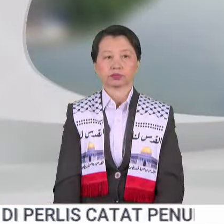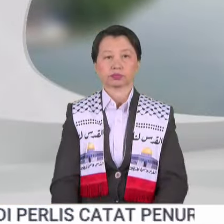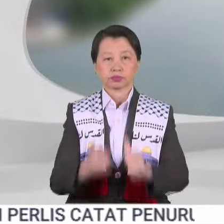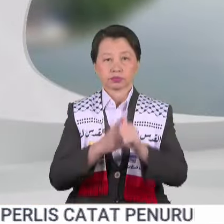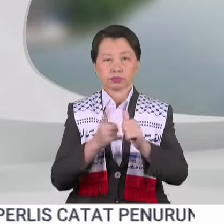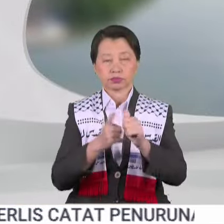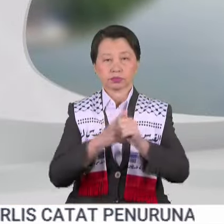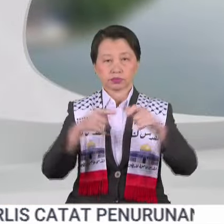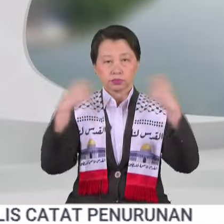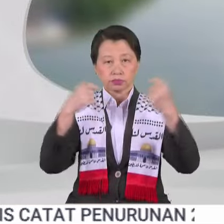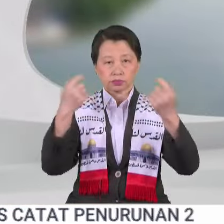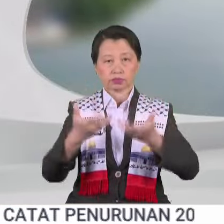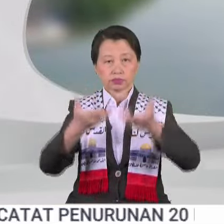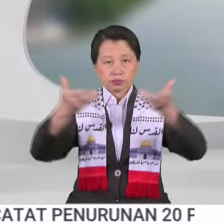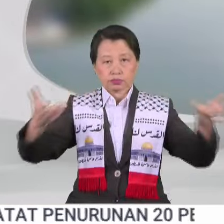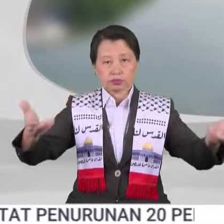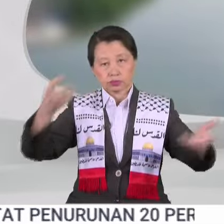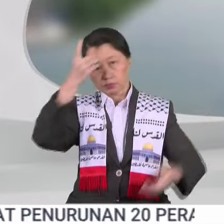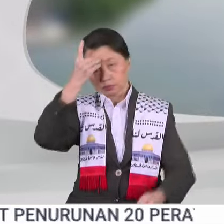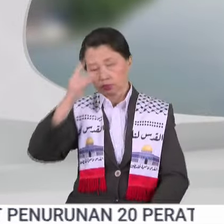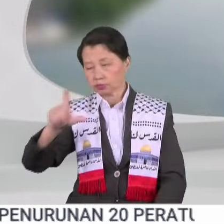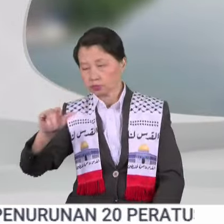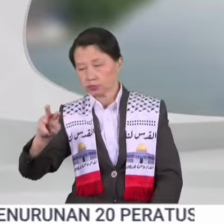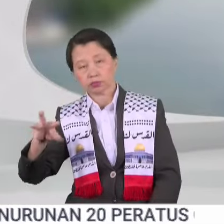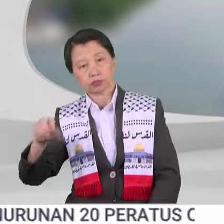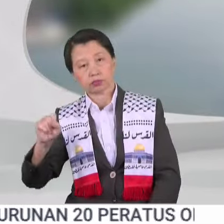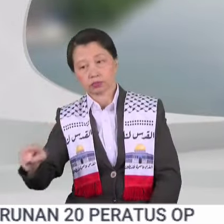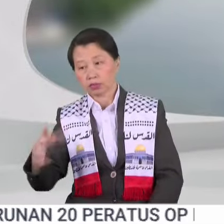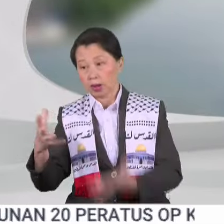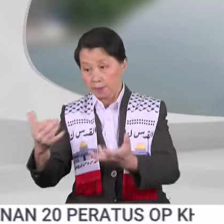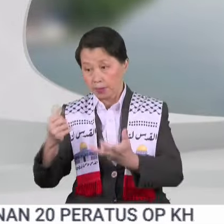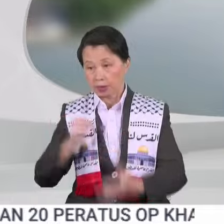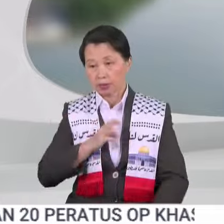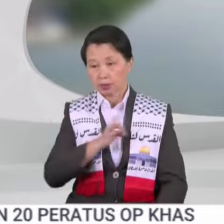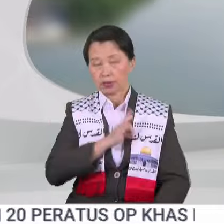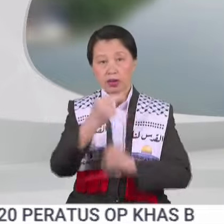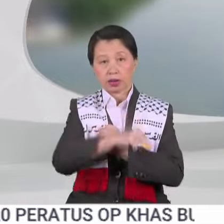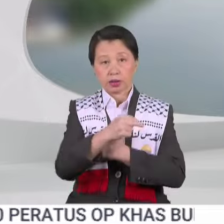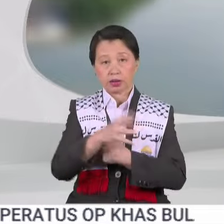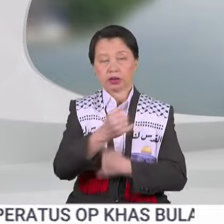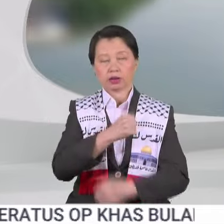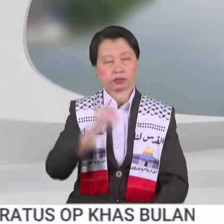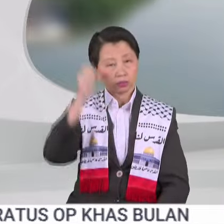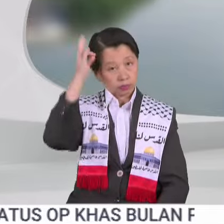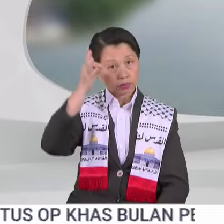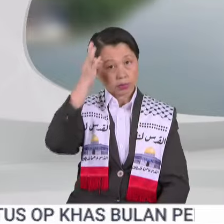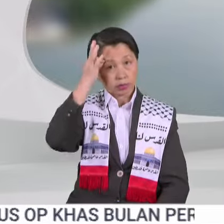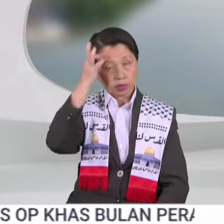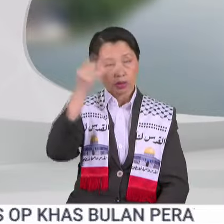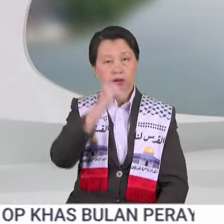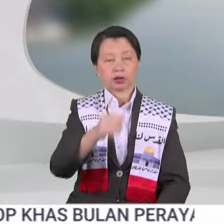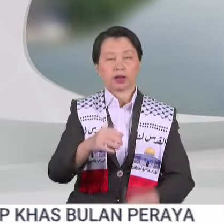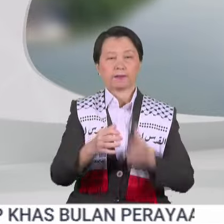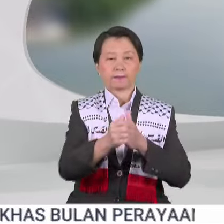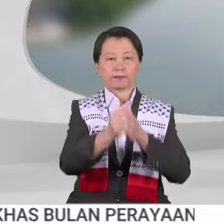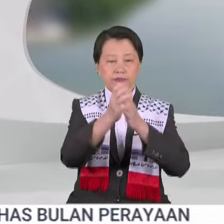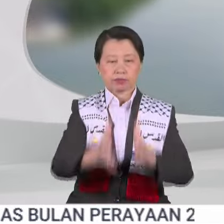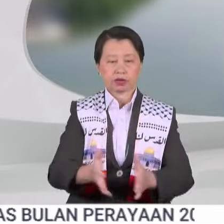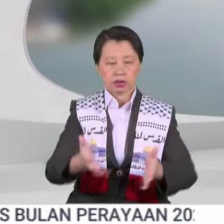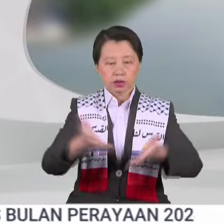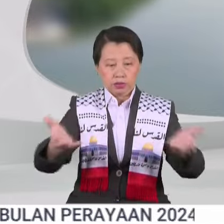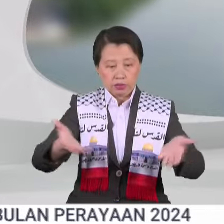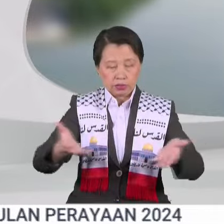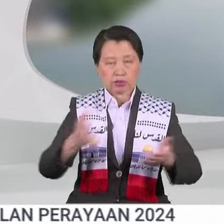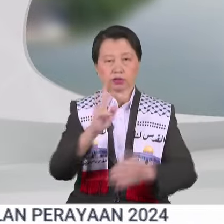Terdahulu dalam majlis berasingan, Datuk Limus Juri mahu penjawat awam negeri dan persekutuan serta pemimpin setempat di